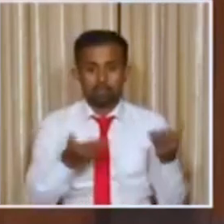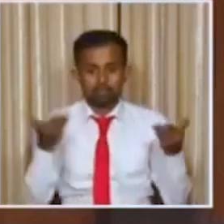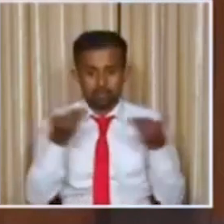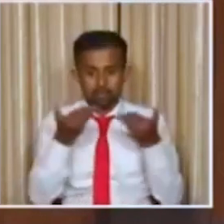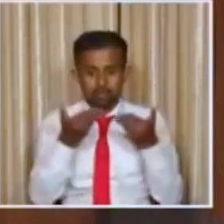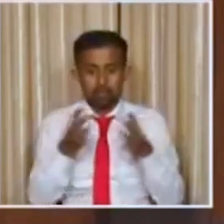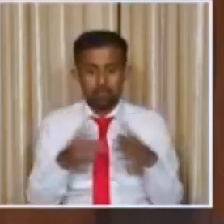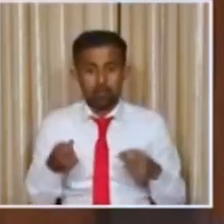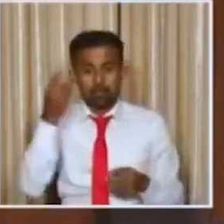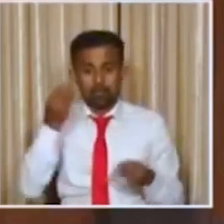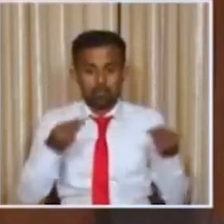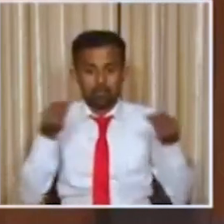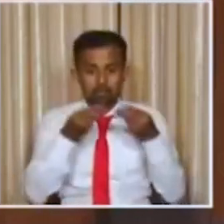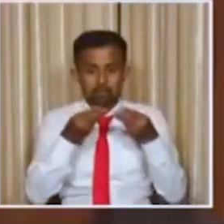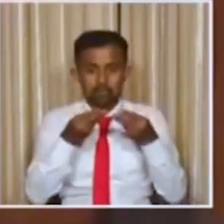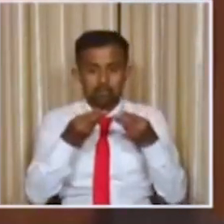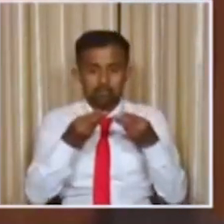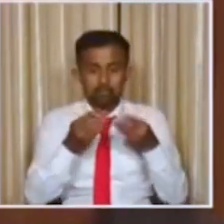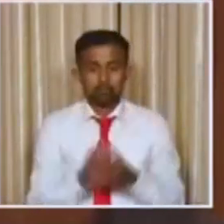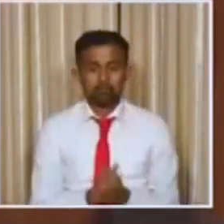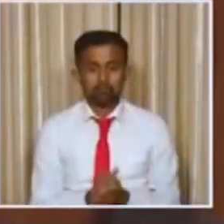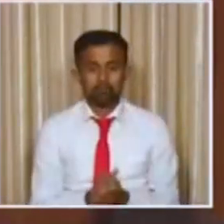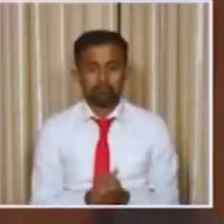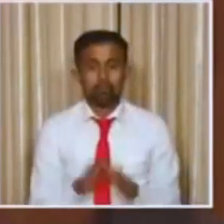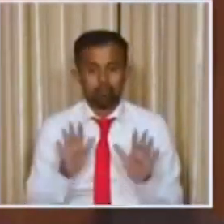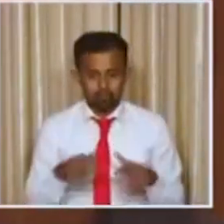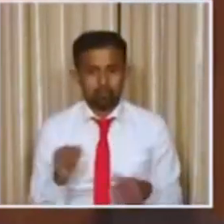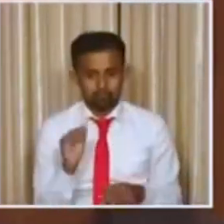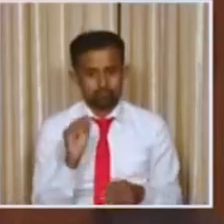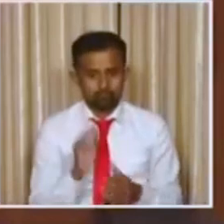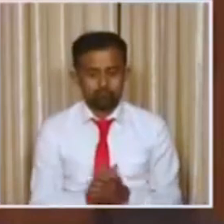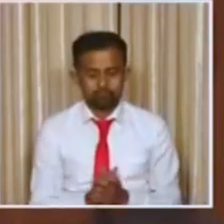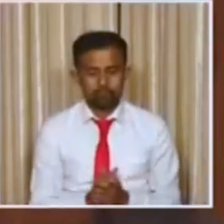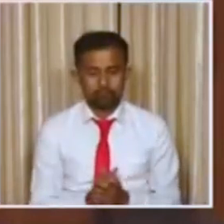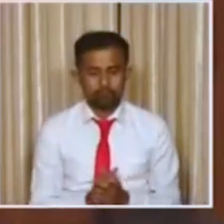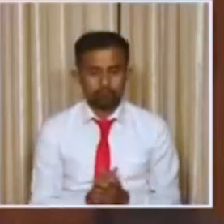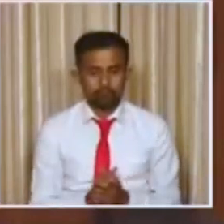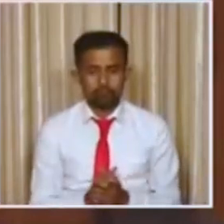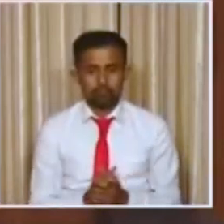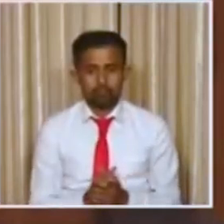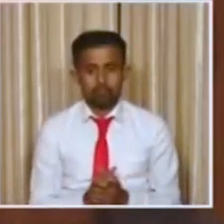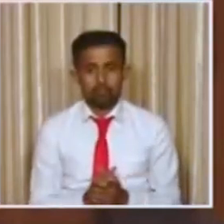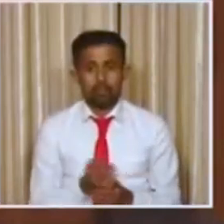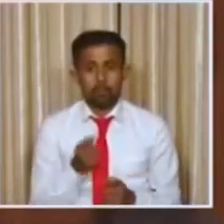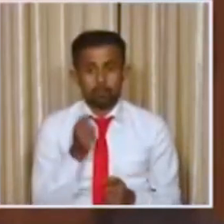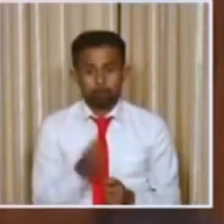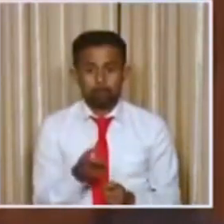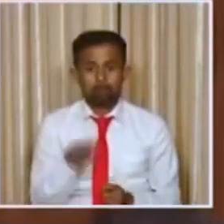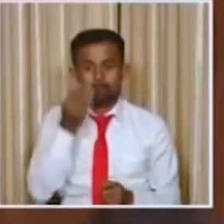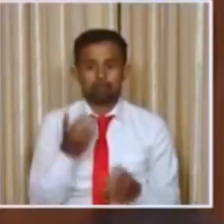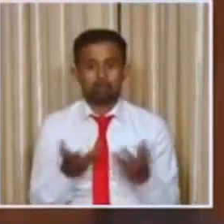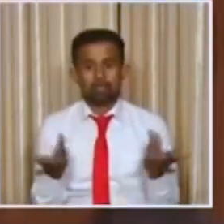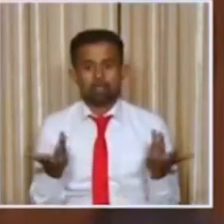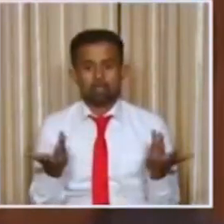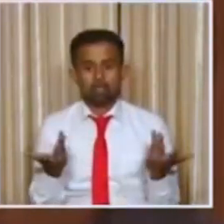ගියපු උද්දමනයට සාපේක්ෂව අද වෙනකල් මිනිස්සු අවසන් කරන්න වෙලාව අවසන් කරනවා කරුණා නියෝජ කතාවෙන් තුමත් පඩි වෙලා නැහැ පඩි වැඩි වෙලා නැහැ